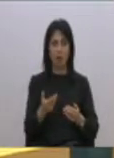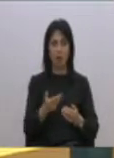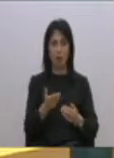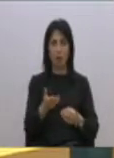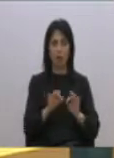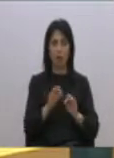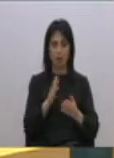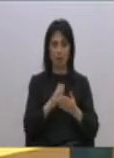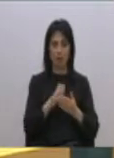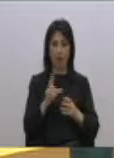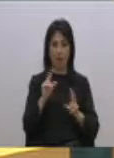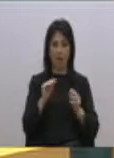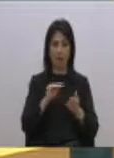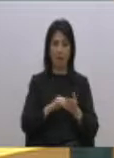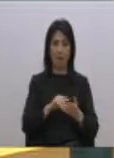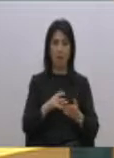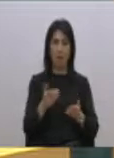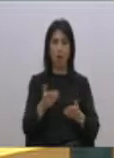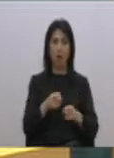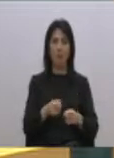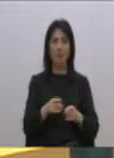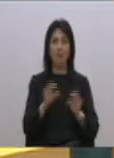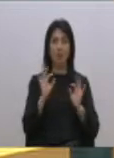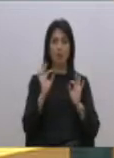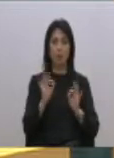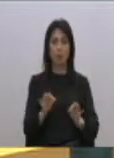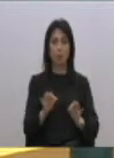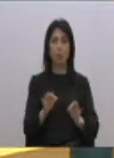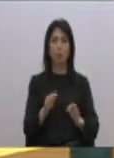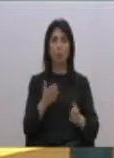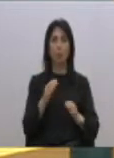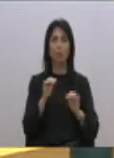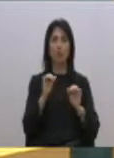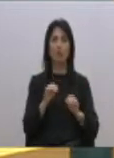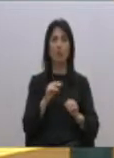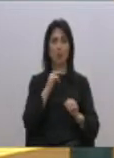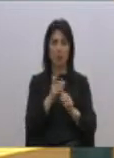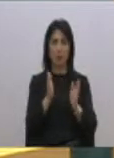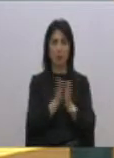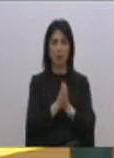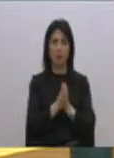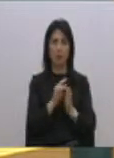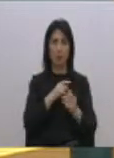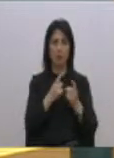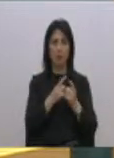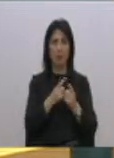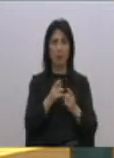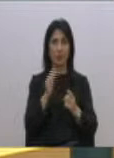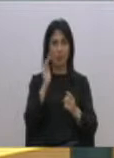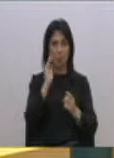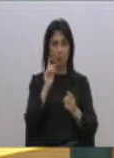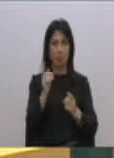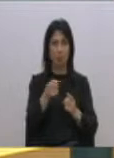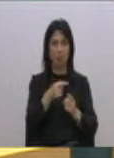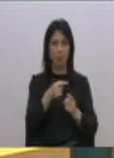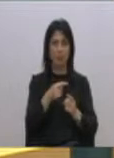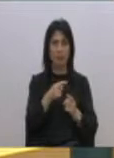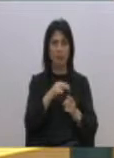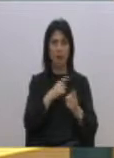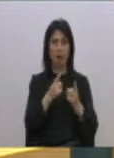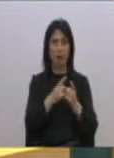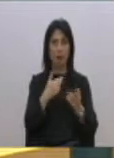რომელიც ამ ითვალისწინებული, რომელიც სწორედ თუ შეიძლება ყურადღებას ვითხოვებო, იქნებ მომისმინოთ.